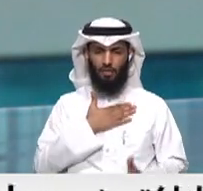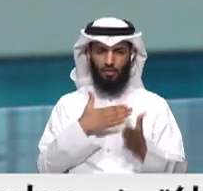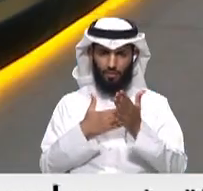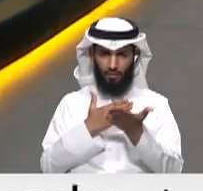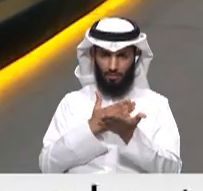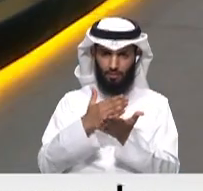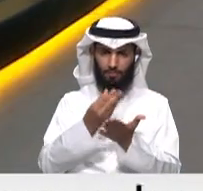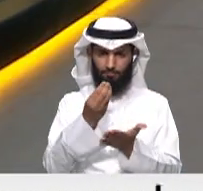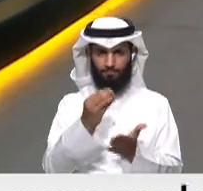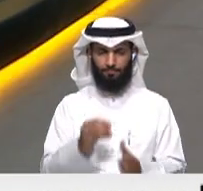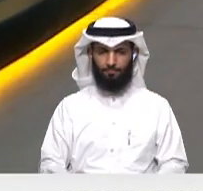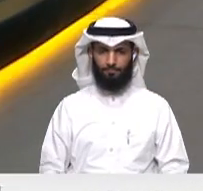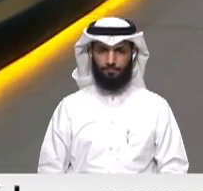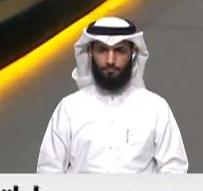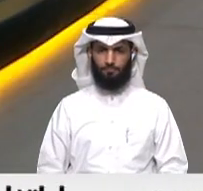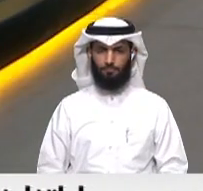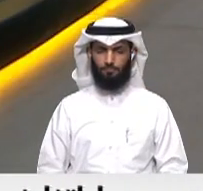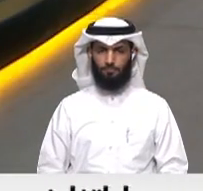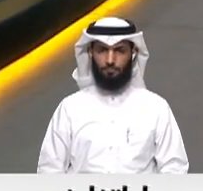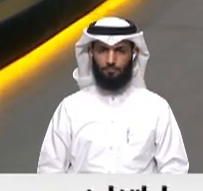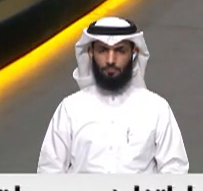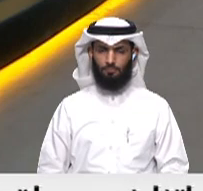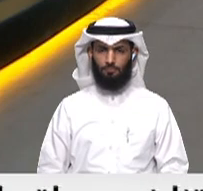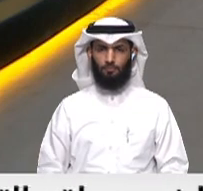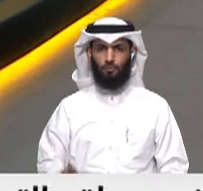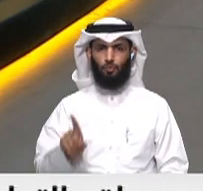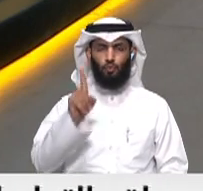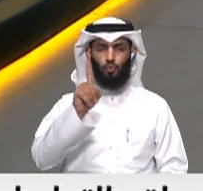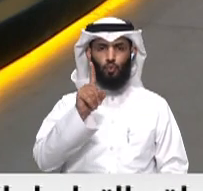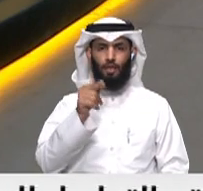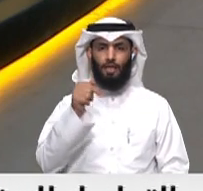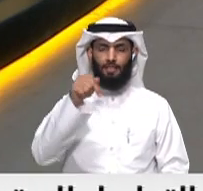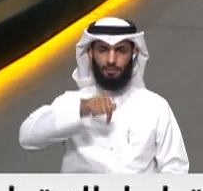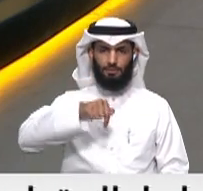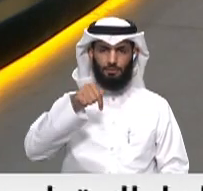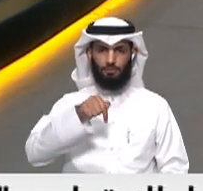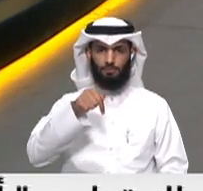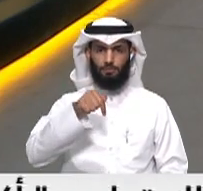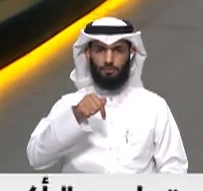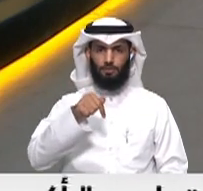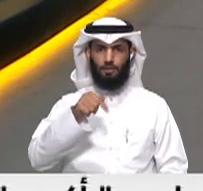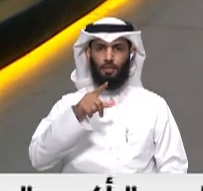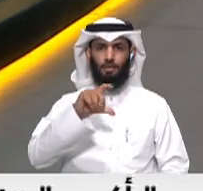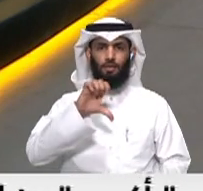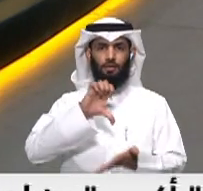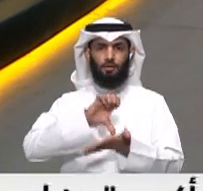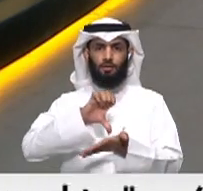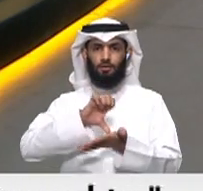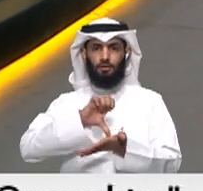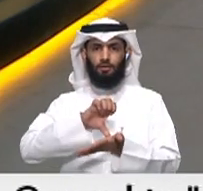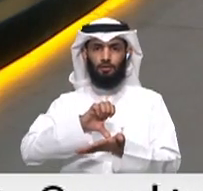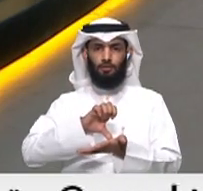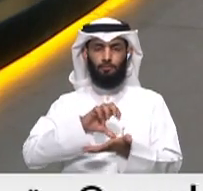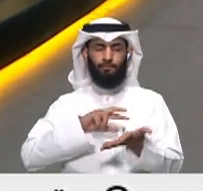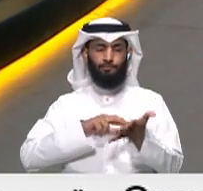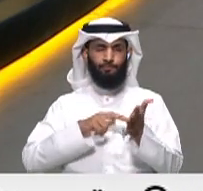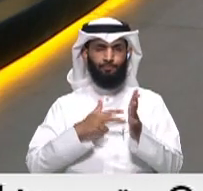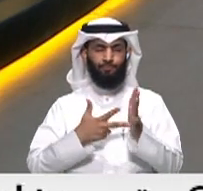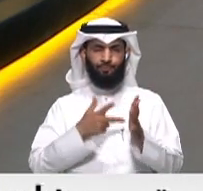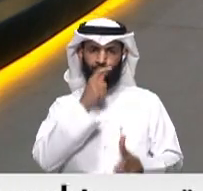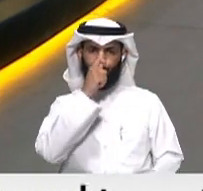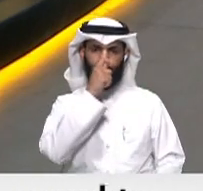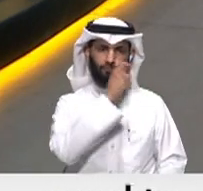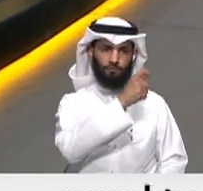تفضل. في المقابل ما هي الخيارات التي تعمل إيران على تقييمها أيضا من أجل الرد